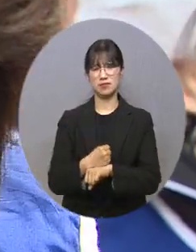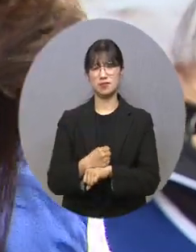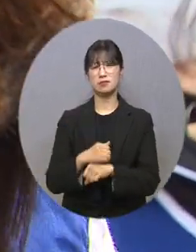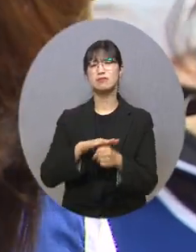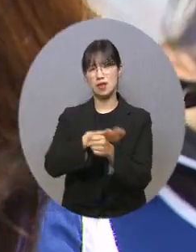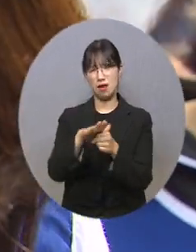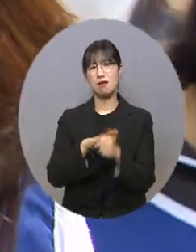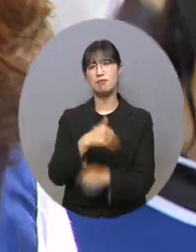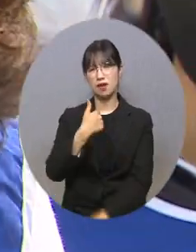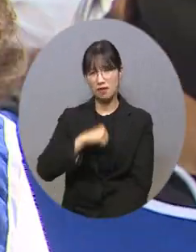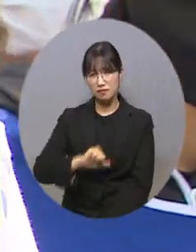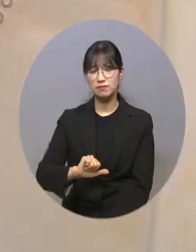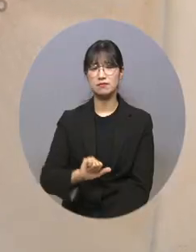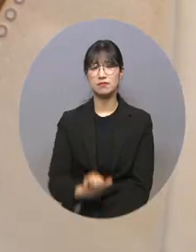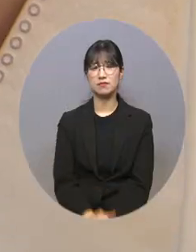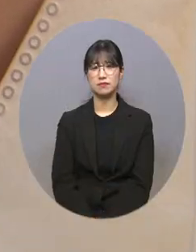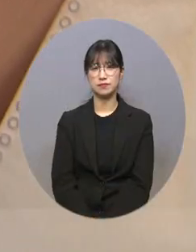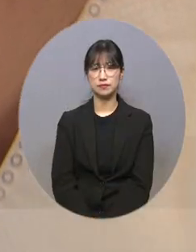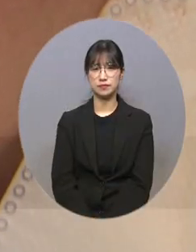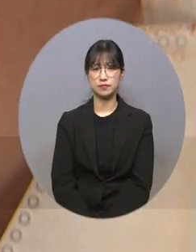사랑한다 아들아